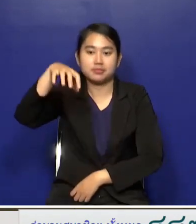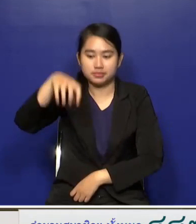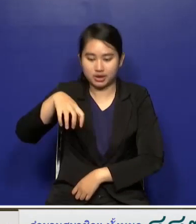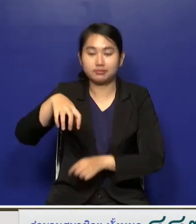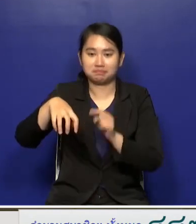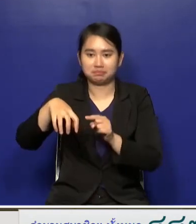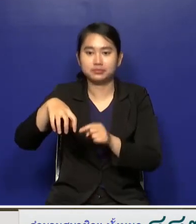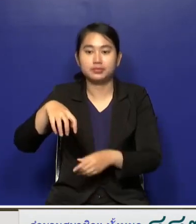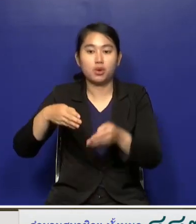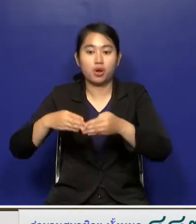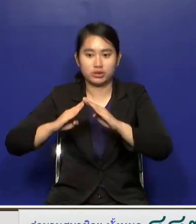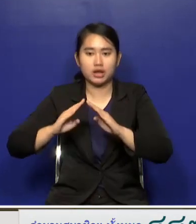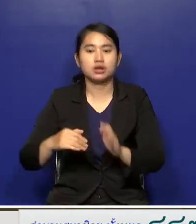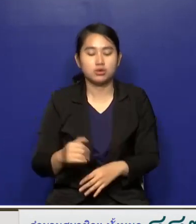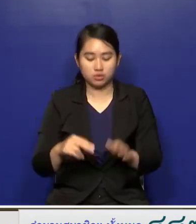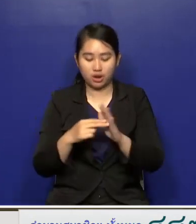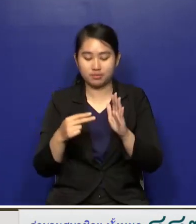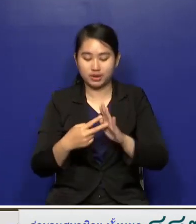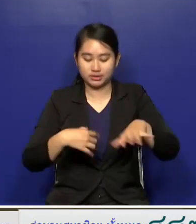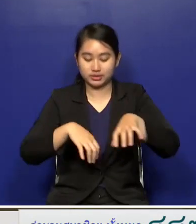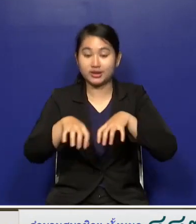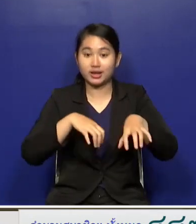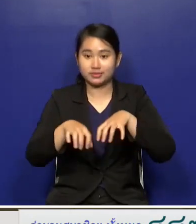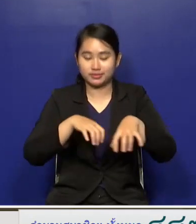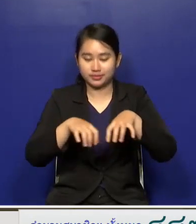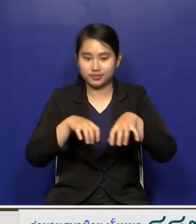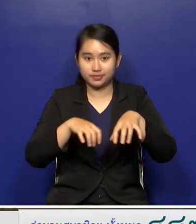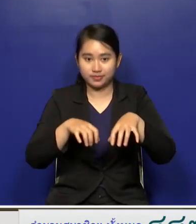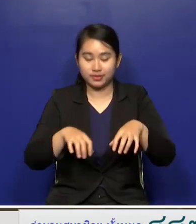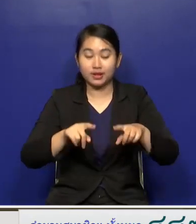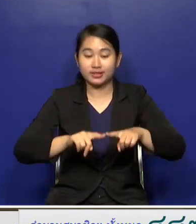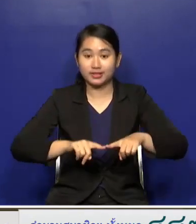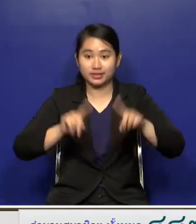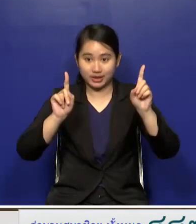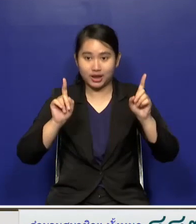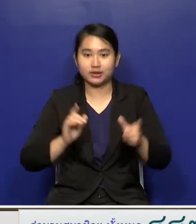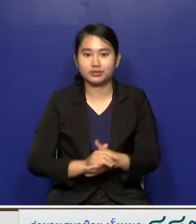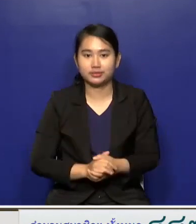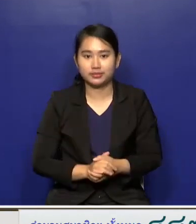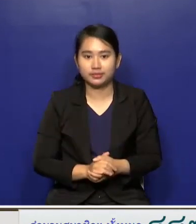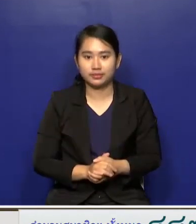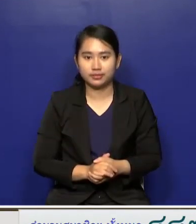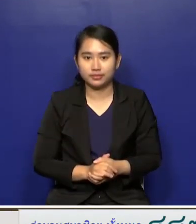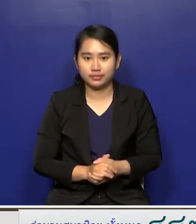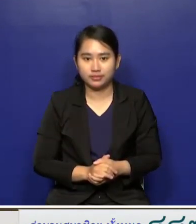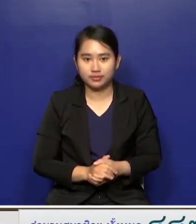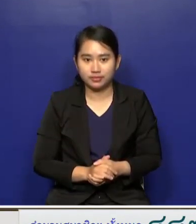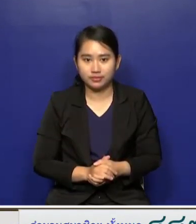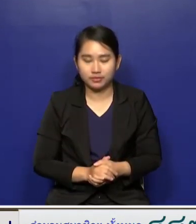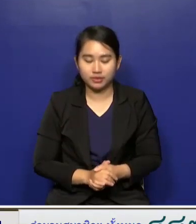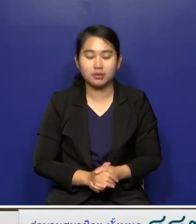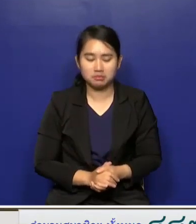ที่มีการบริหารจัดการที่ควรจะแตกต่างจากองค์กรปกครองท้องถิ่นรูป